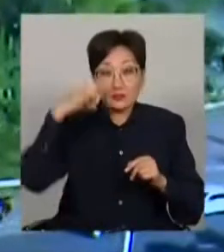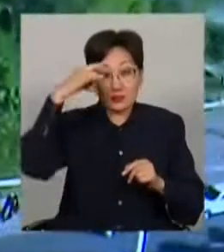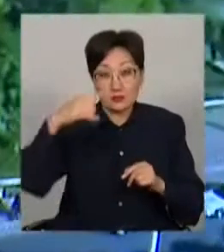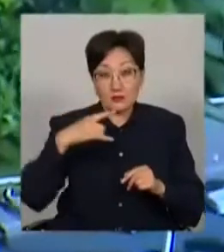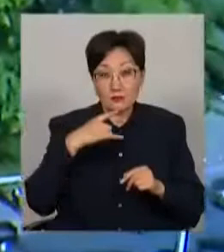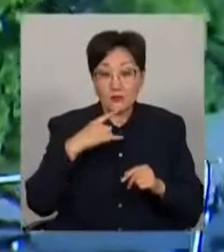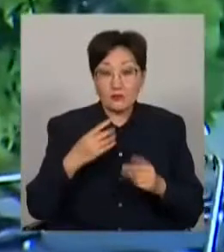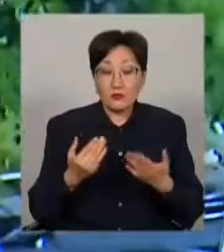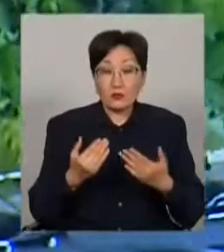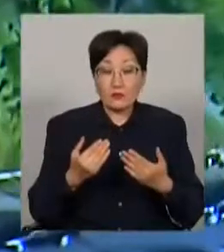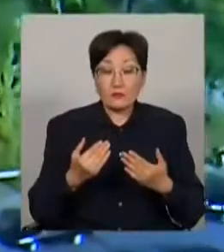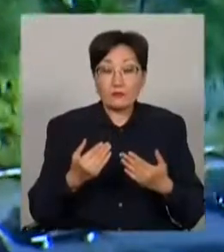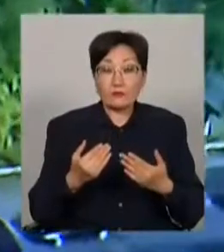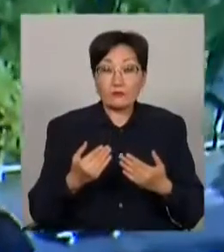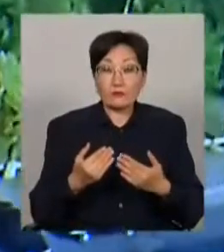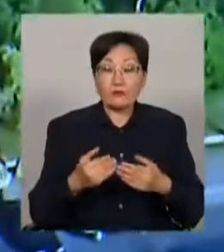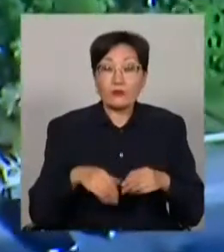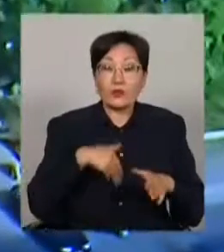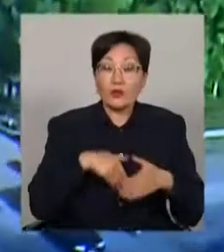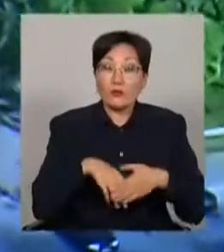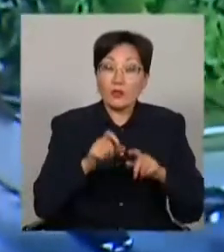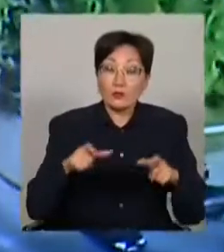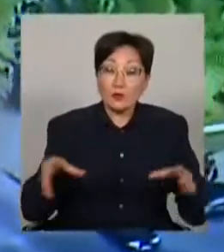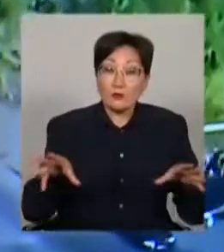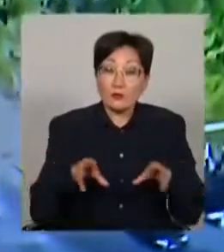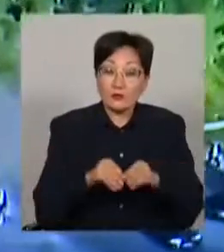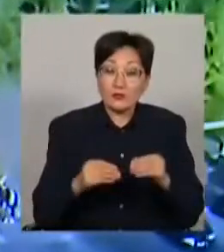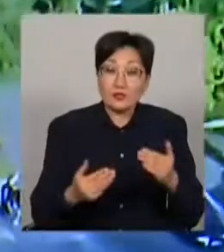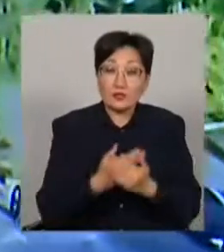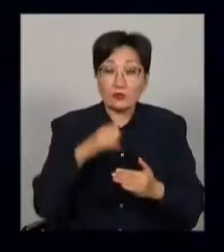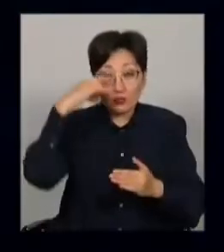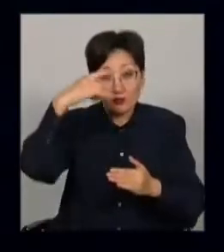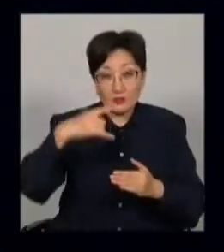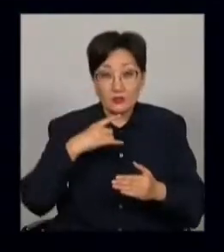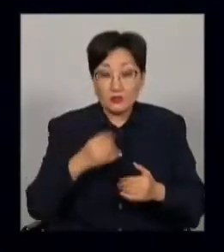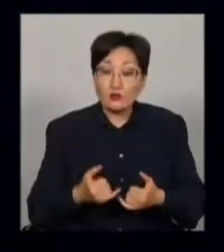еліміздің жаңағы патриоттарымен бірге бәрімізде жаңа Қазақстан үшін